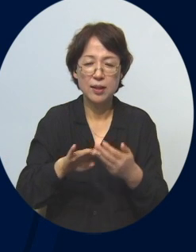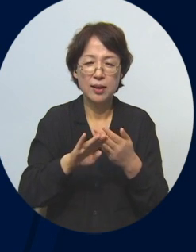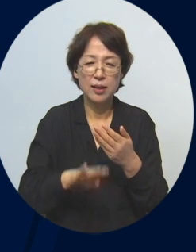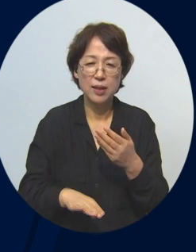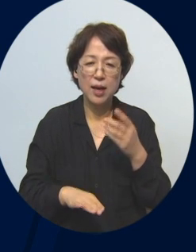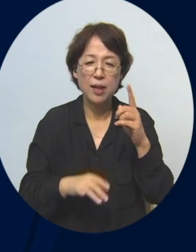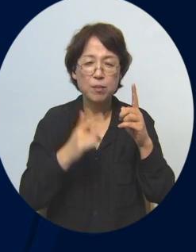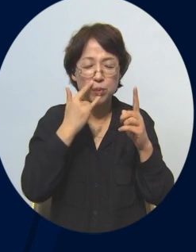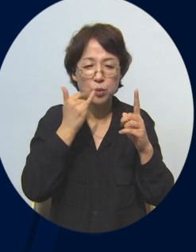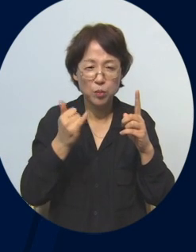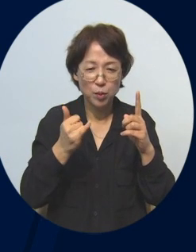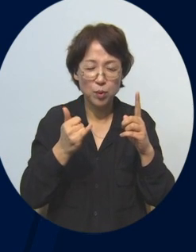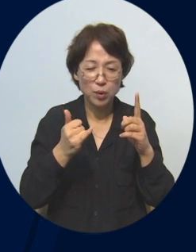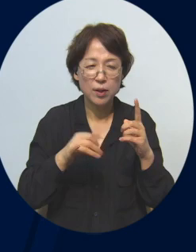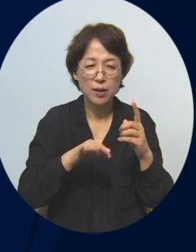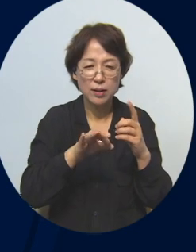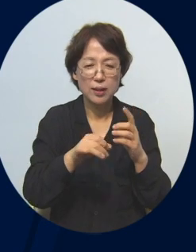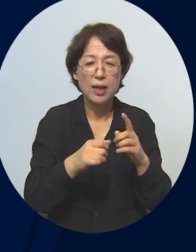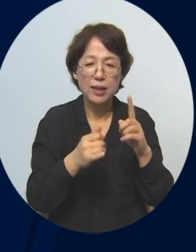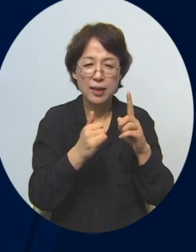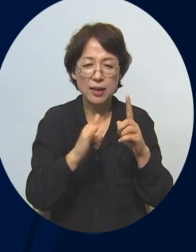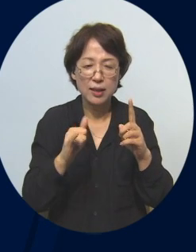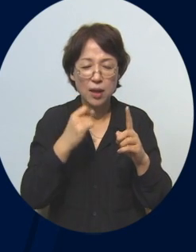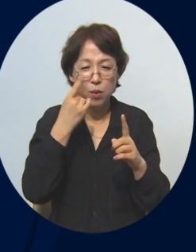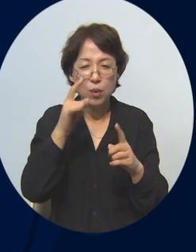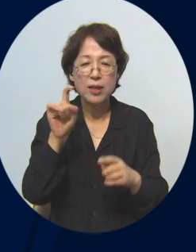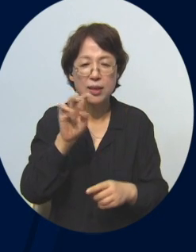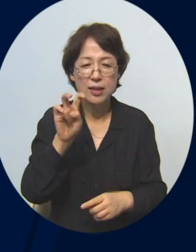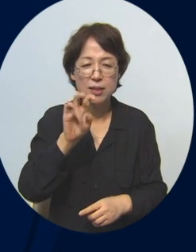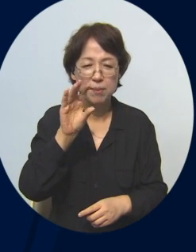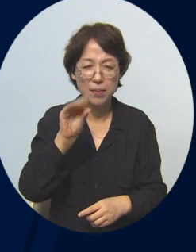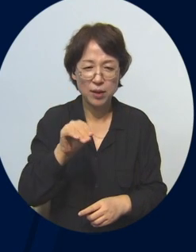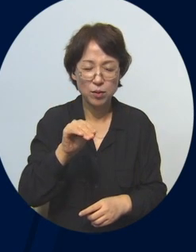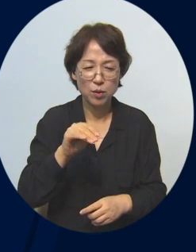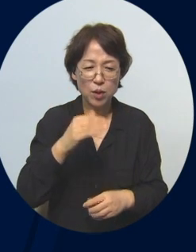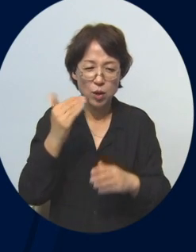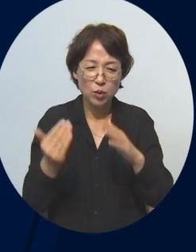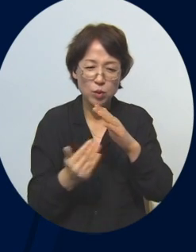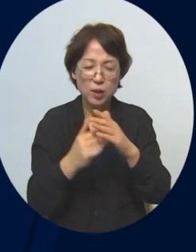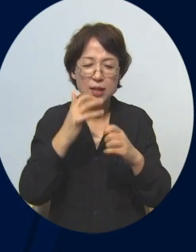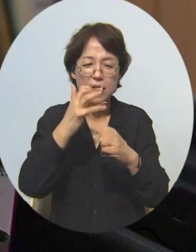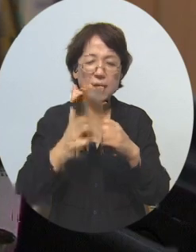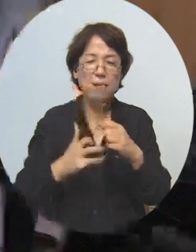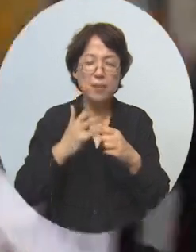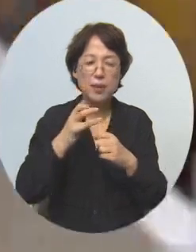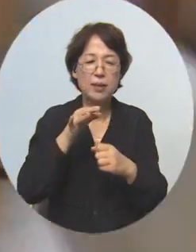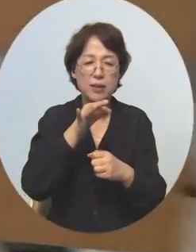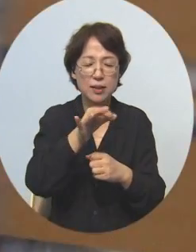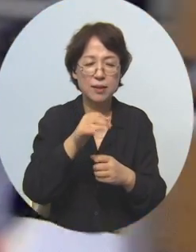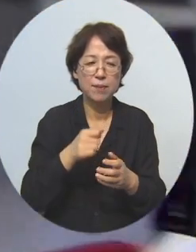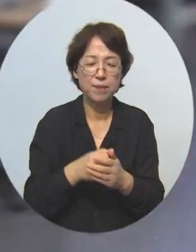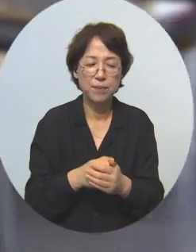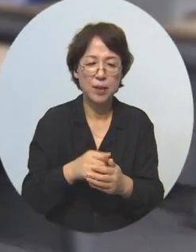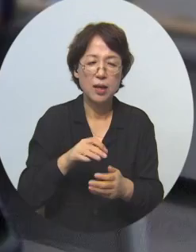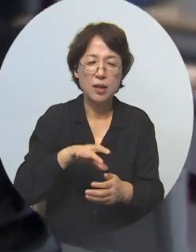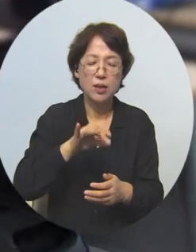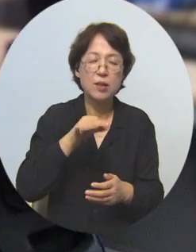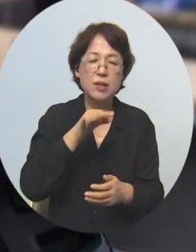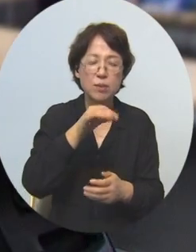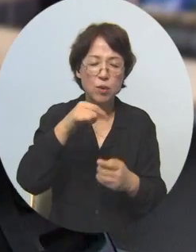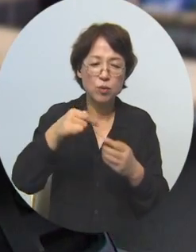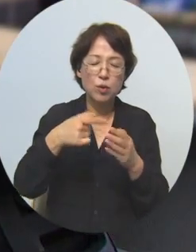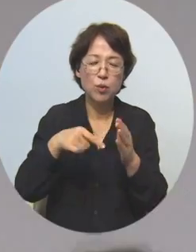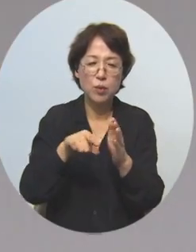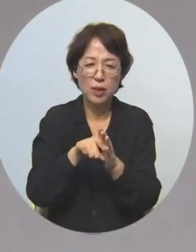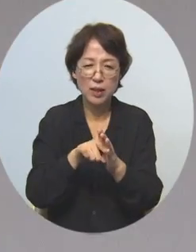대상입니다 미성년 자녀 1인당 월 20만 원씩 최장 18년까지 지급합니다 또한 선지급 제도 운영을 위한